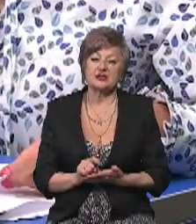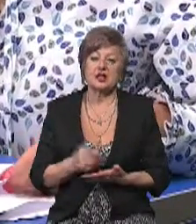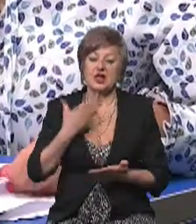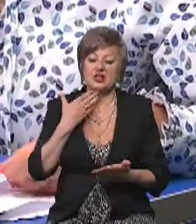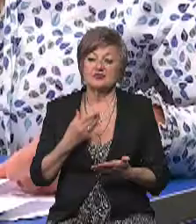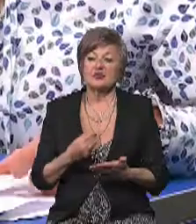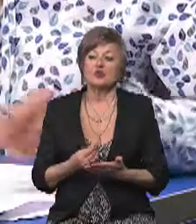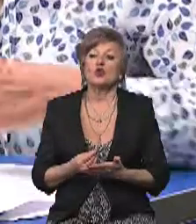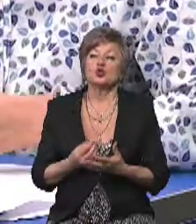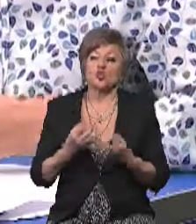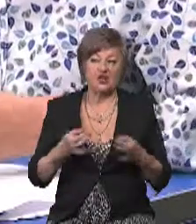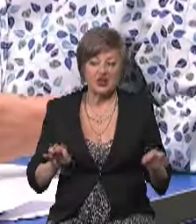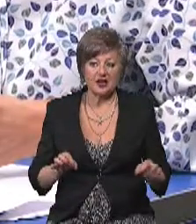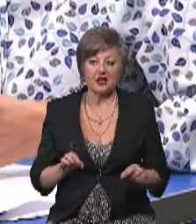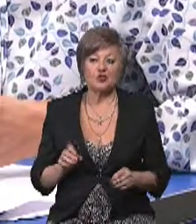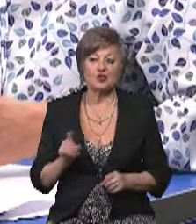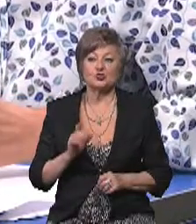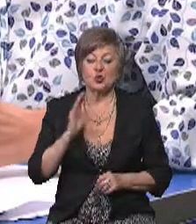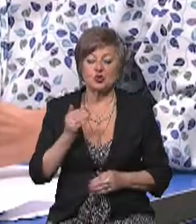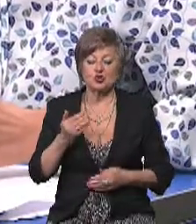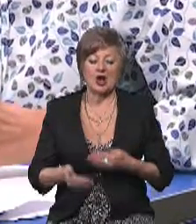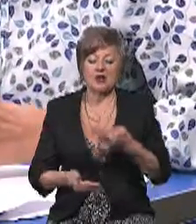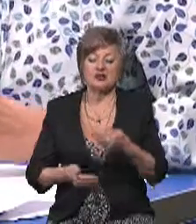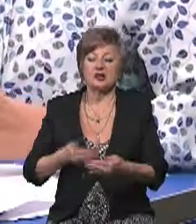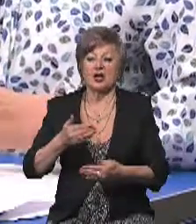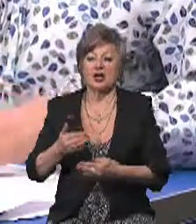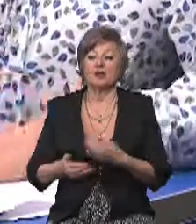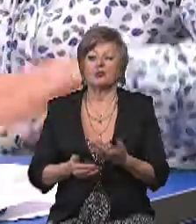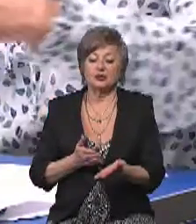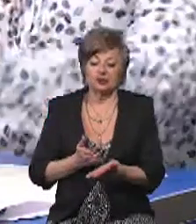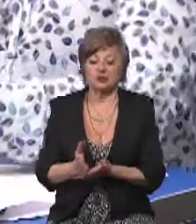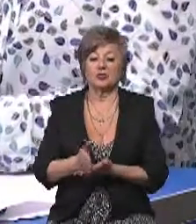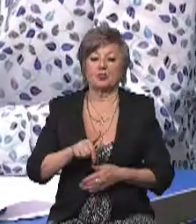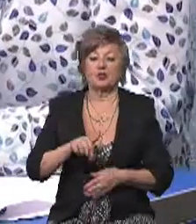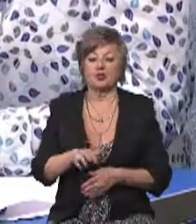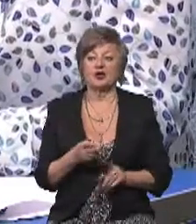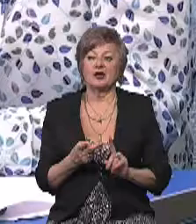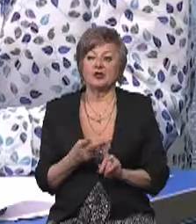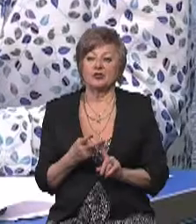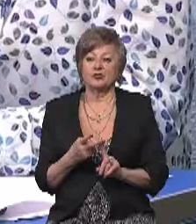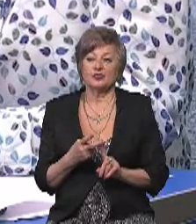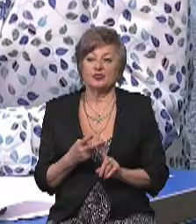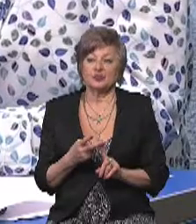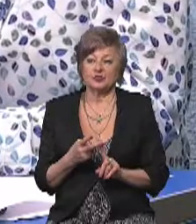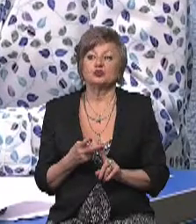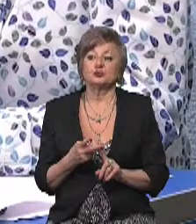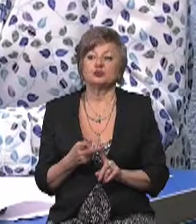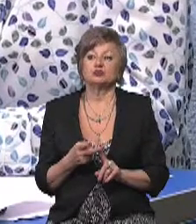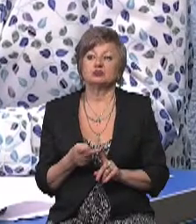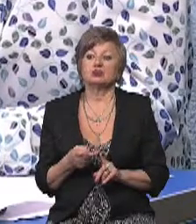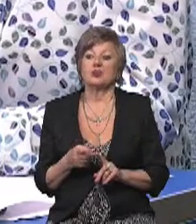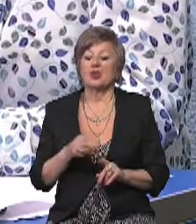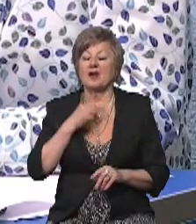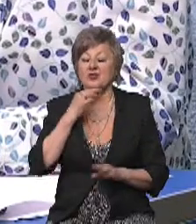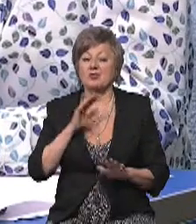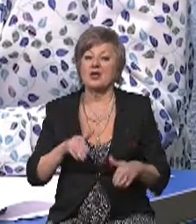суверенітету, якщо ми почнемо, скажімо, крок за кроком поступатись у цьому напрямку. Друге, на що б я, ну, скажімо так,